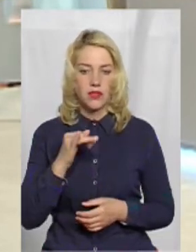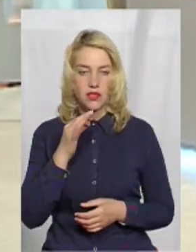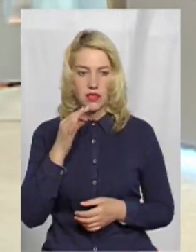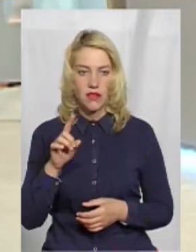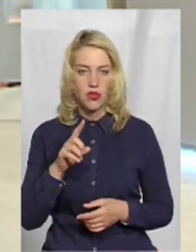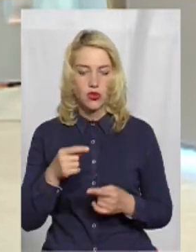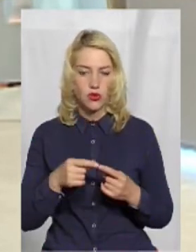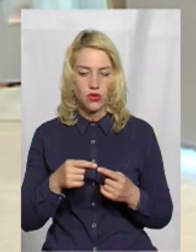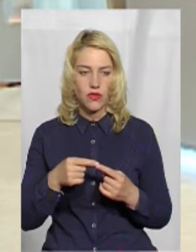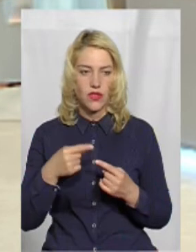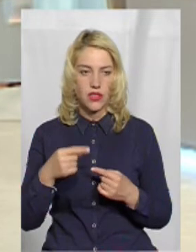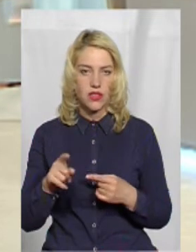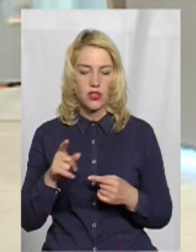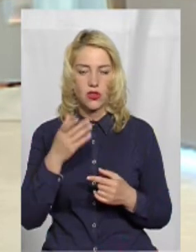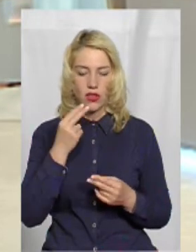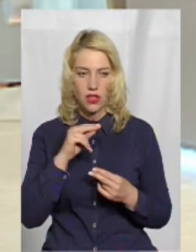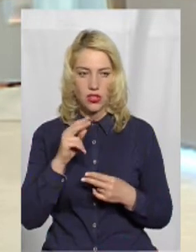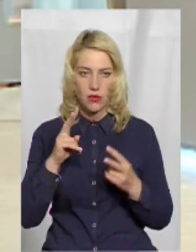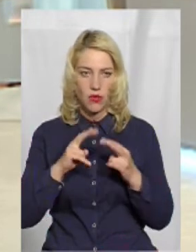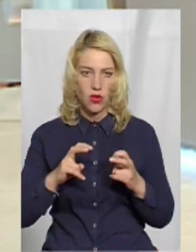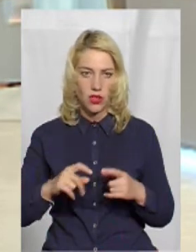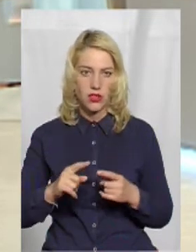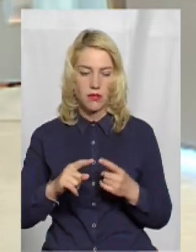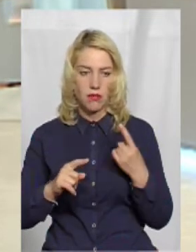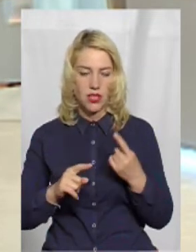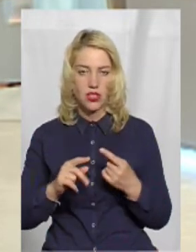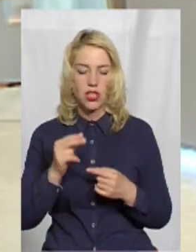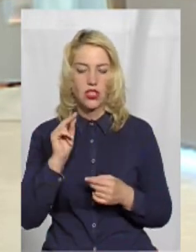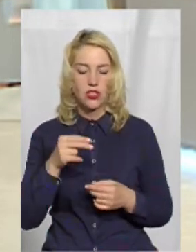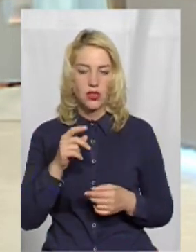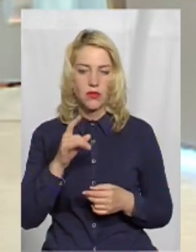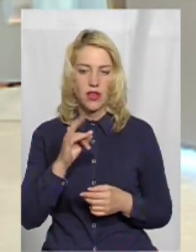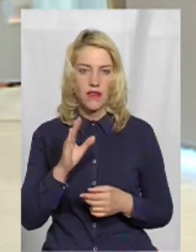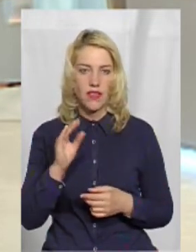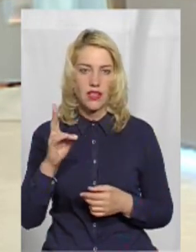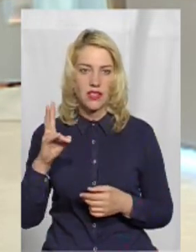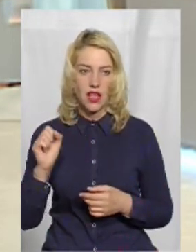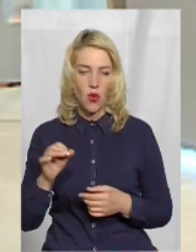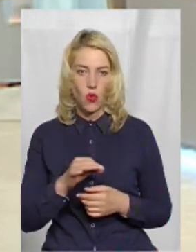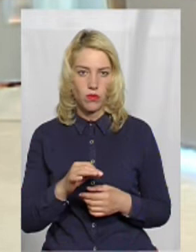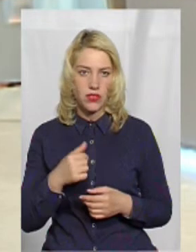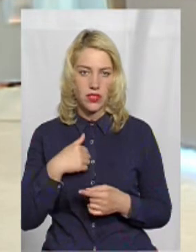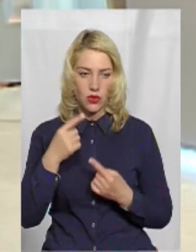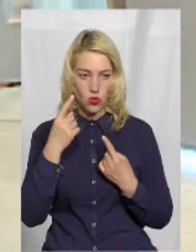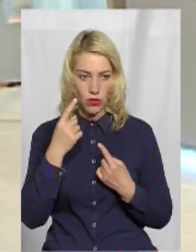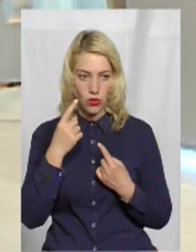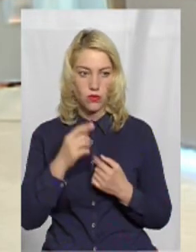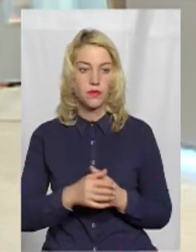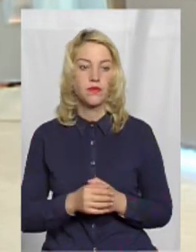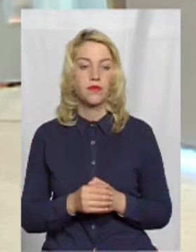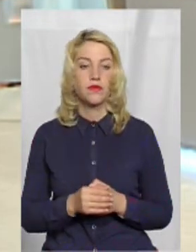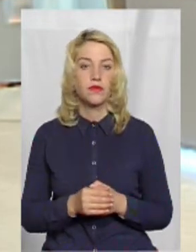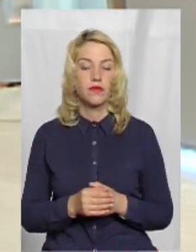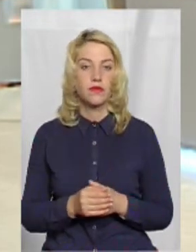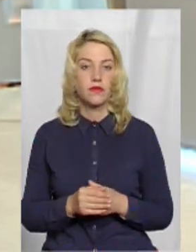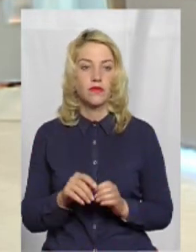точно відрізняється тим, що краще проаналізований. Це перше, ніж Рівненській області. Я думаю,